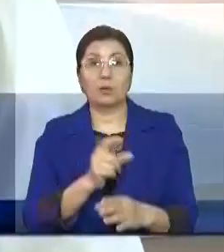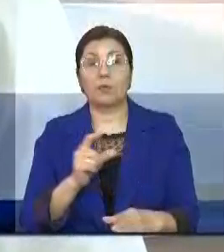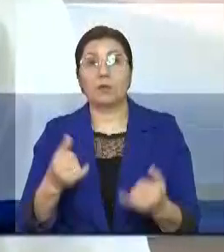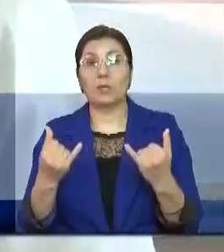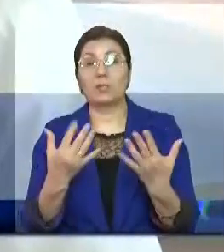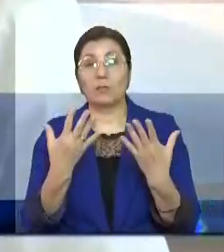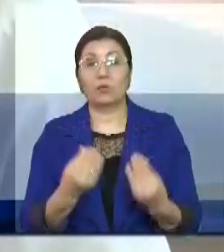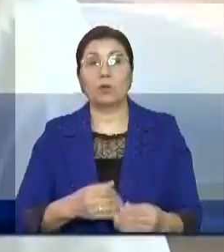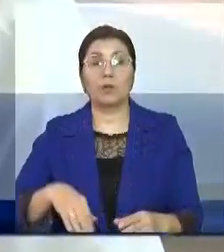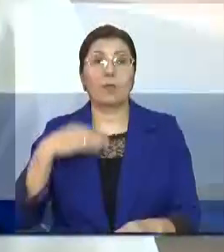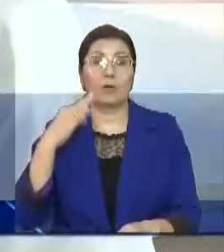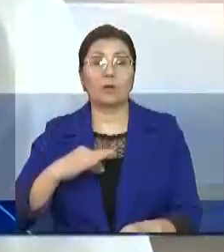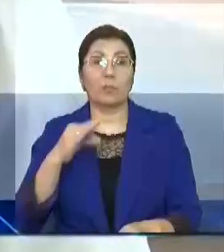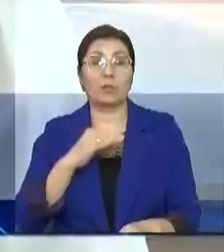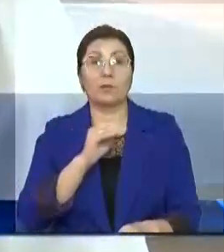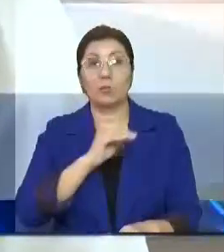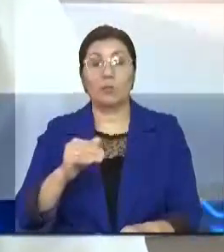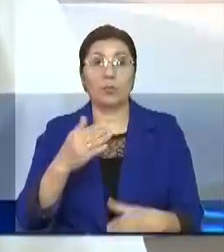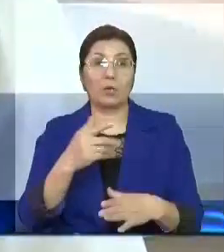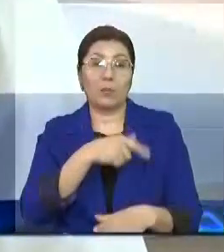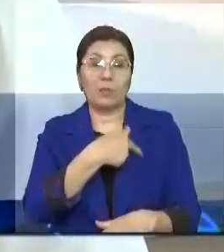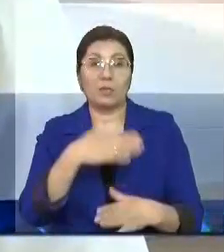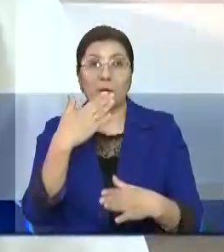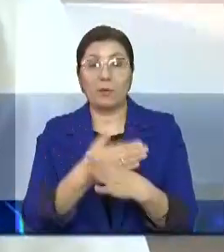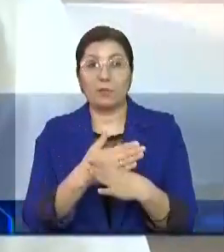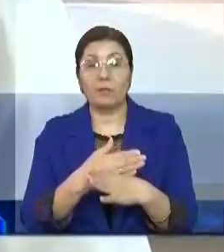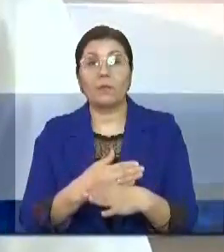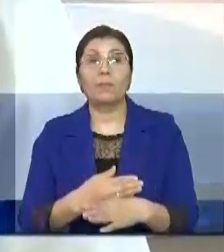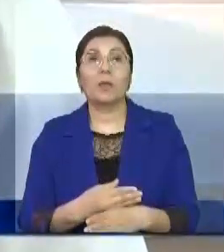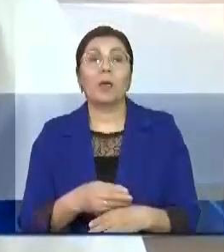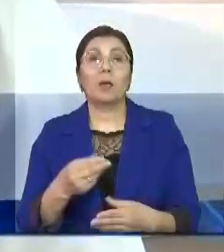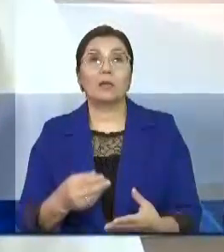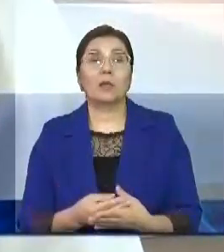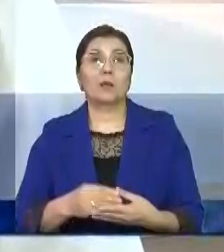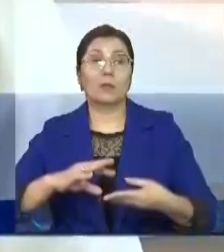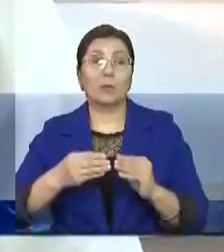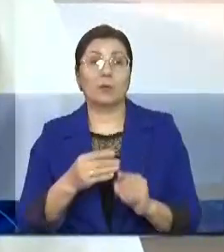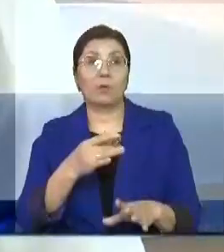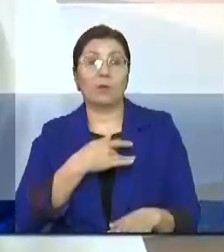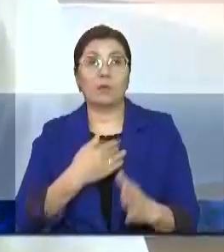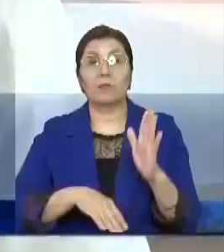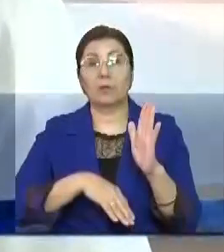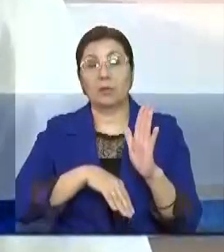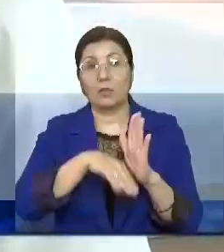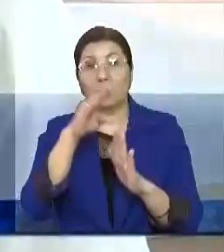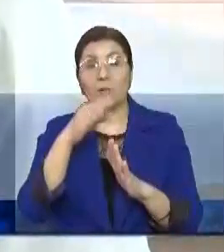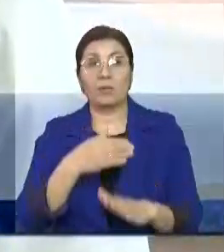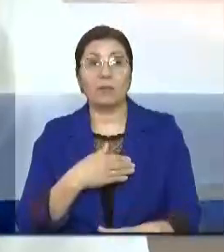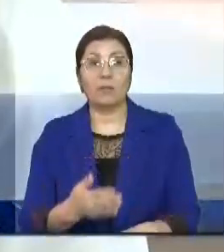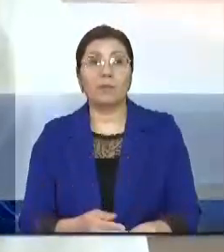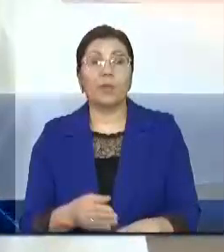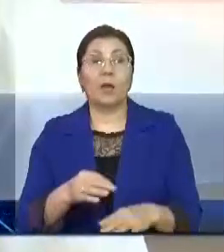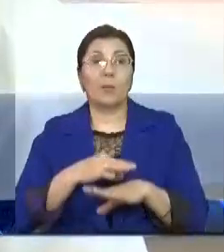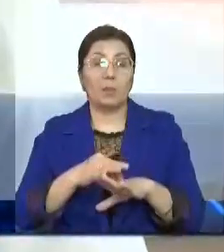сегодня в нашем регионе уровень медицинской помощи пациентам, у кого есть проблемы с сердцем, высокий. Они получают помощь в нашем центре. Мы